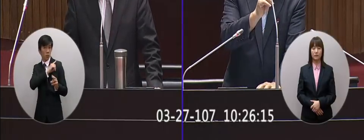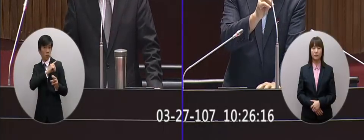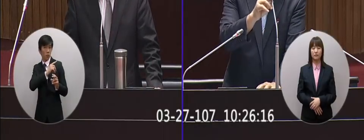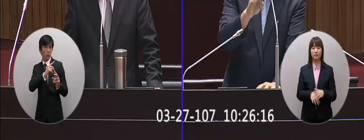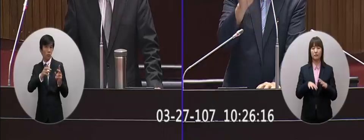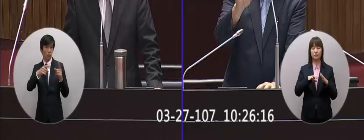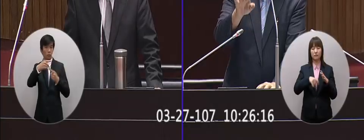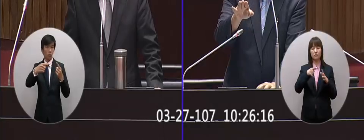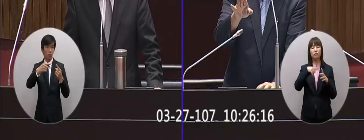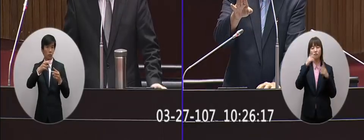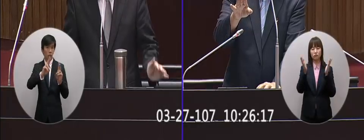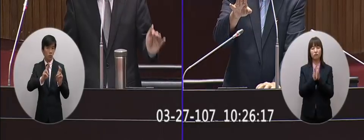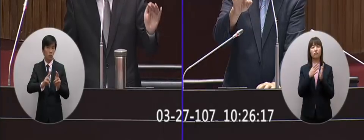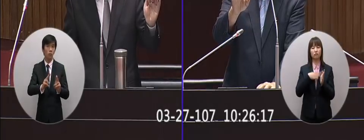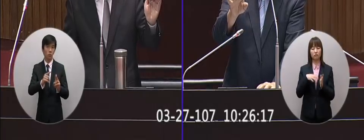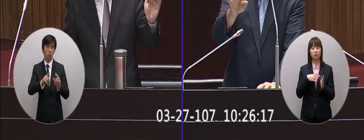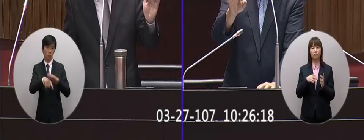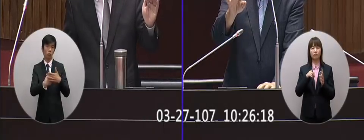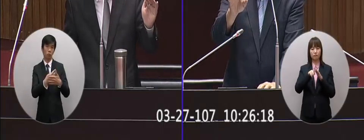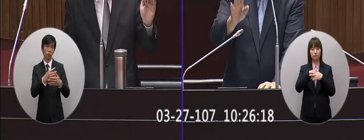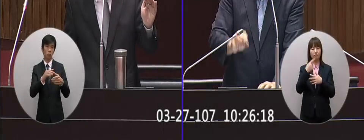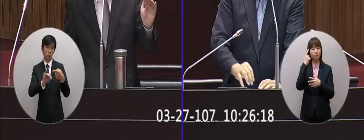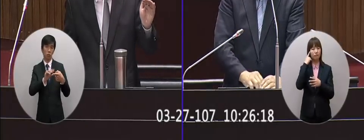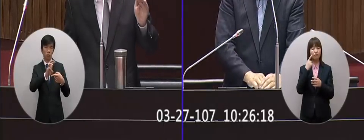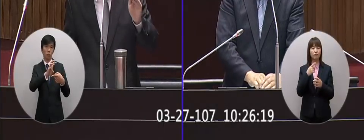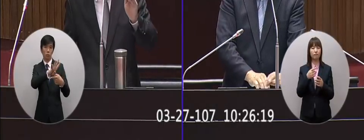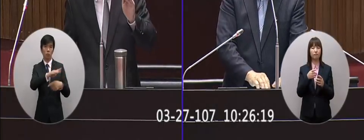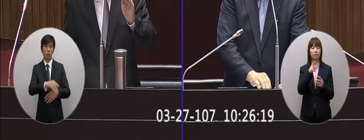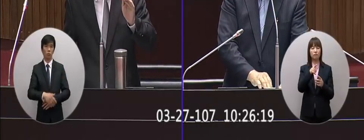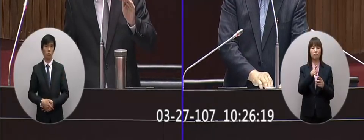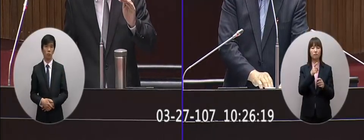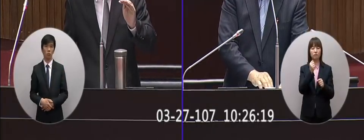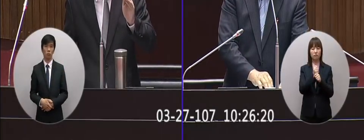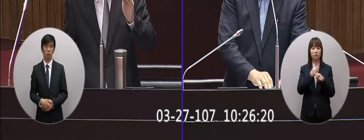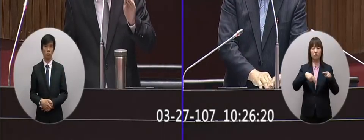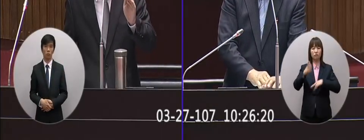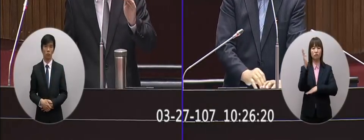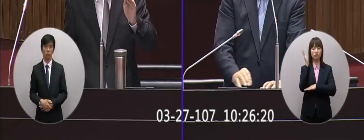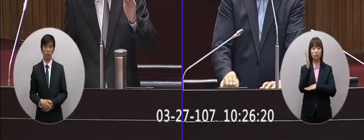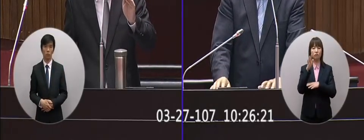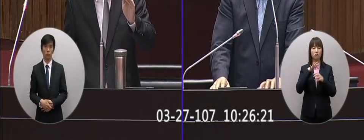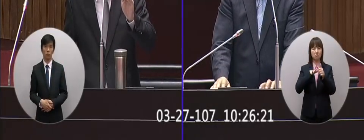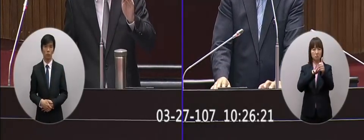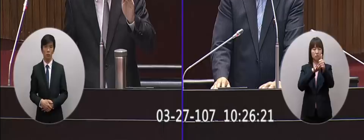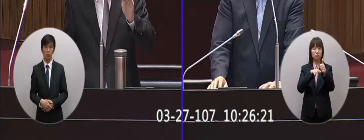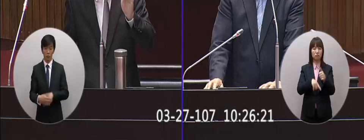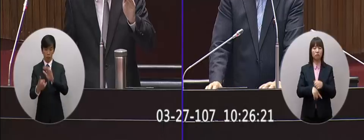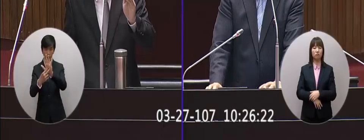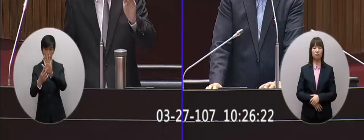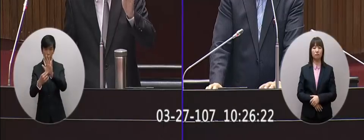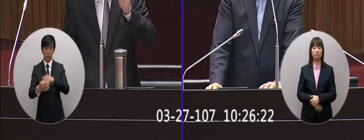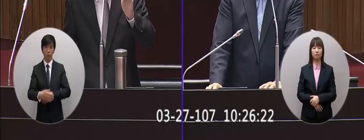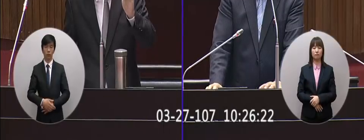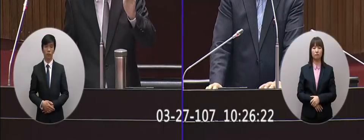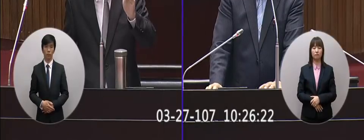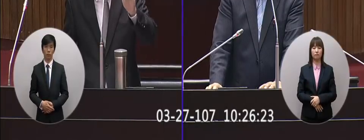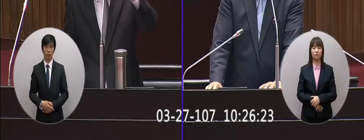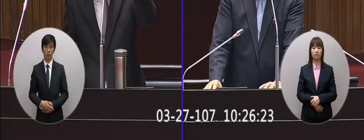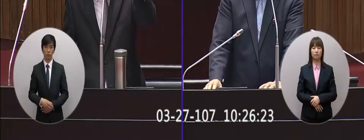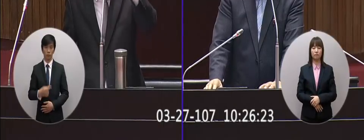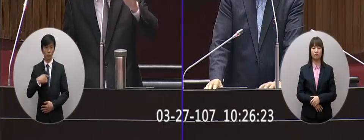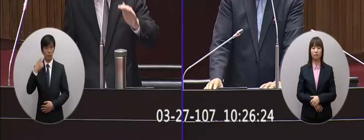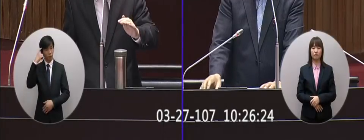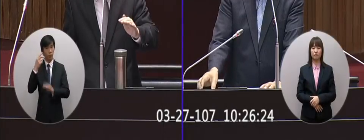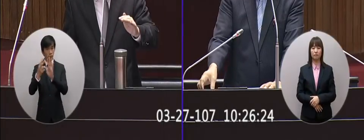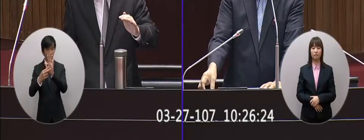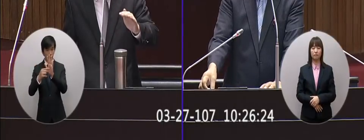34%。 院长，那个道理我们都知道，我只是要。 但是我意思是说， 国栋领导哈， 国栋是这样啊，廖委员哈，我是说，我